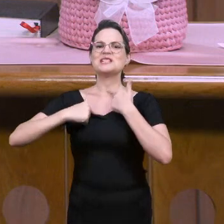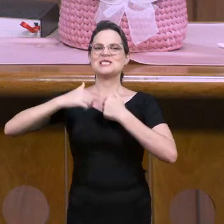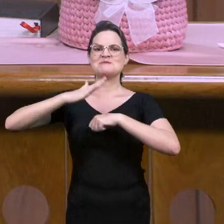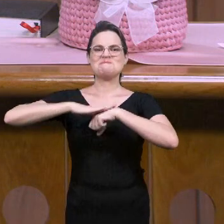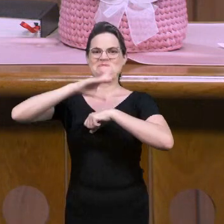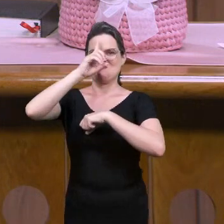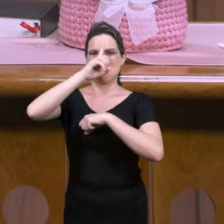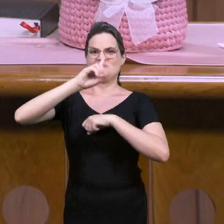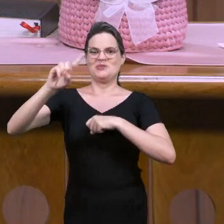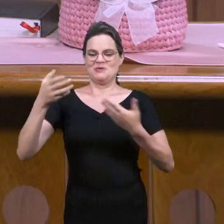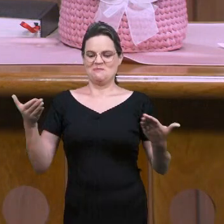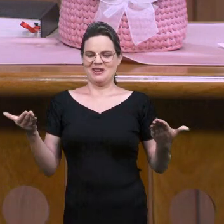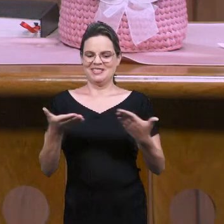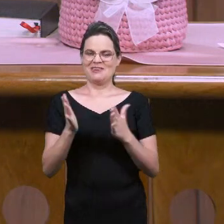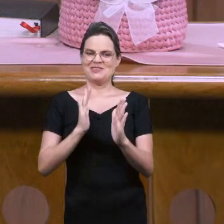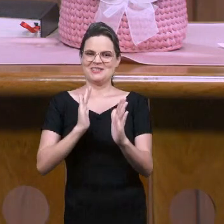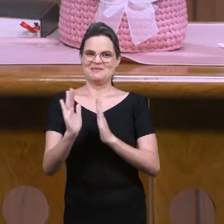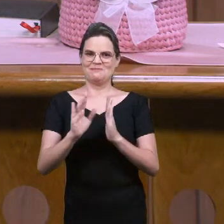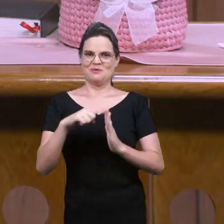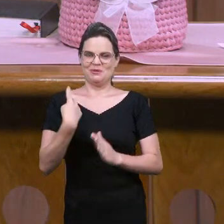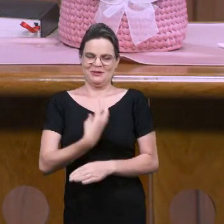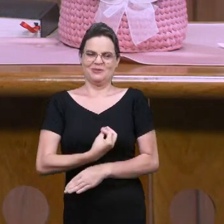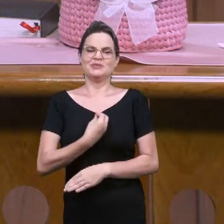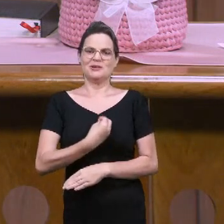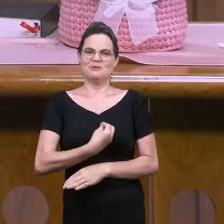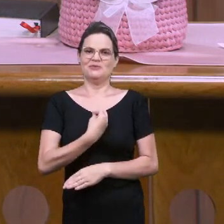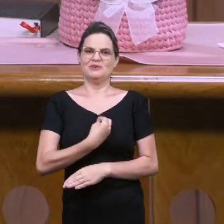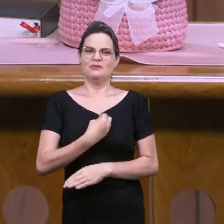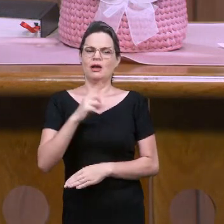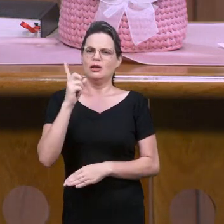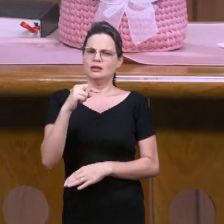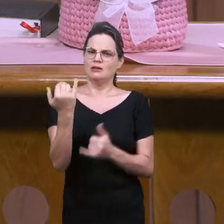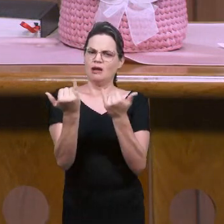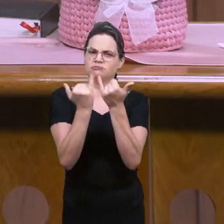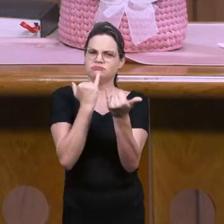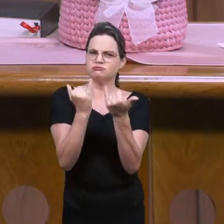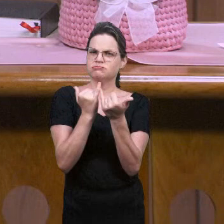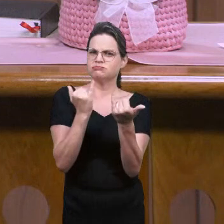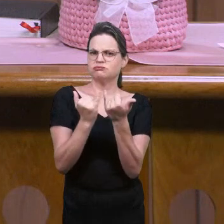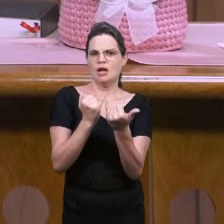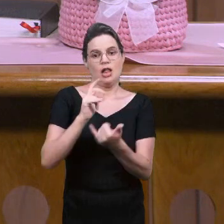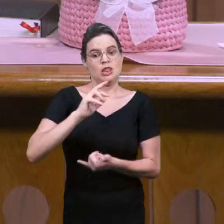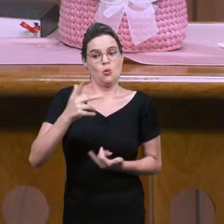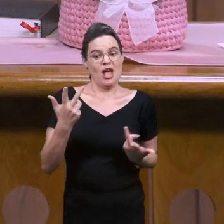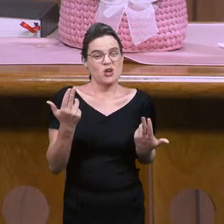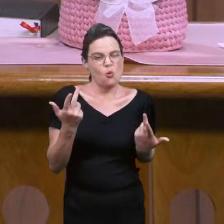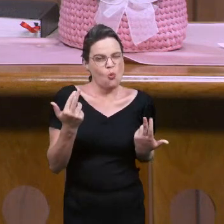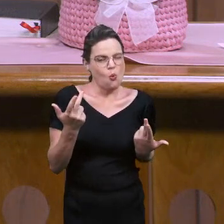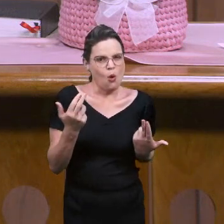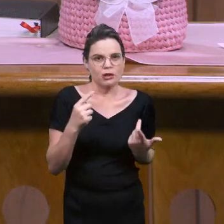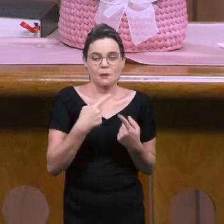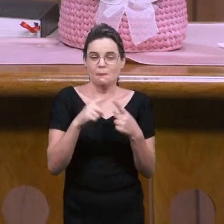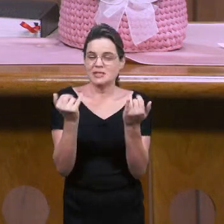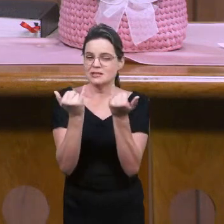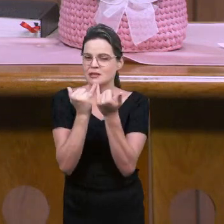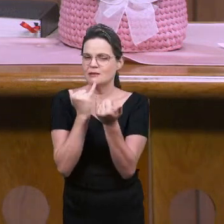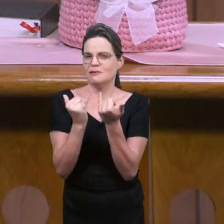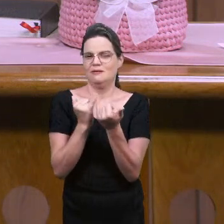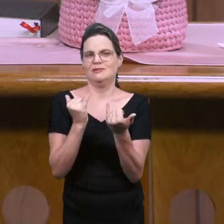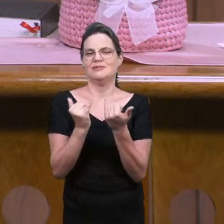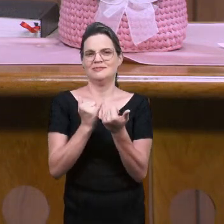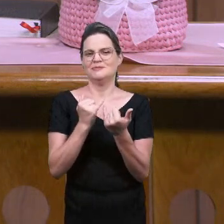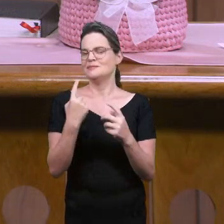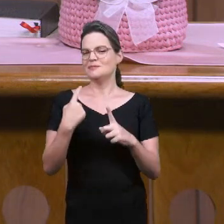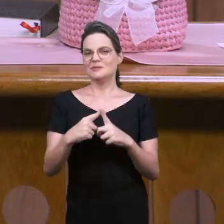Dieu pour l'Église, pour le moment que nous vivons, qui est semblable, ce n'est pas le même, il est semblable.